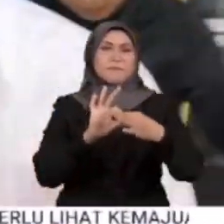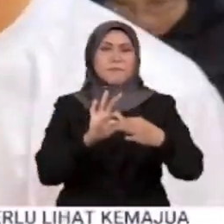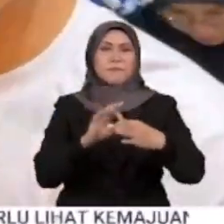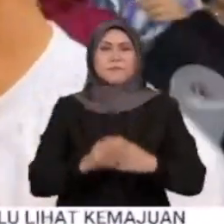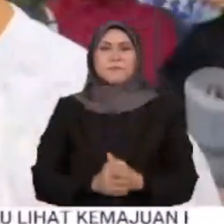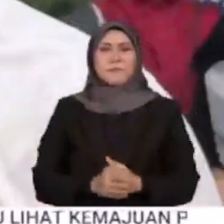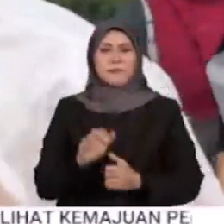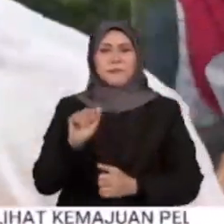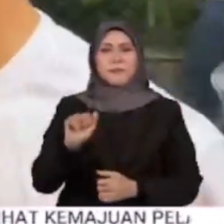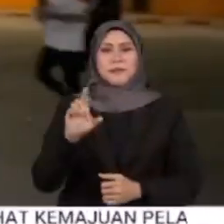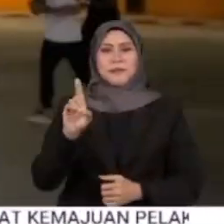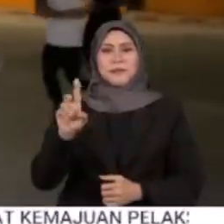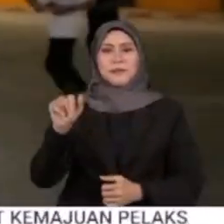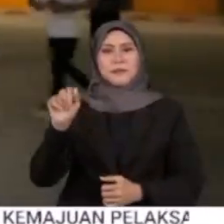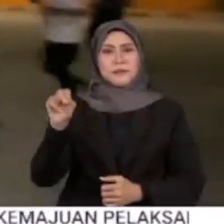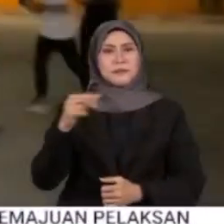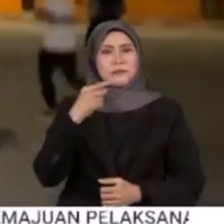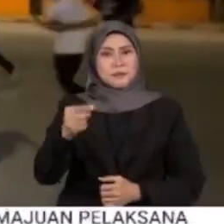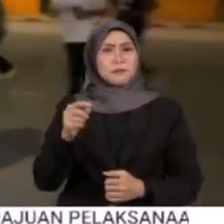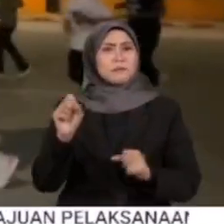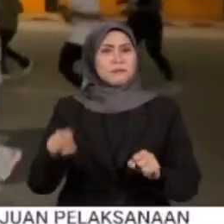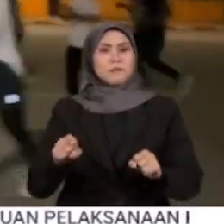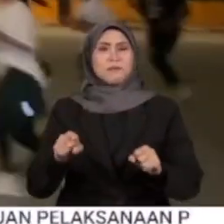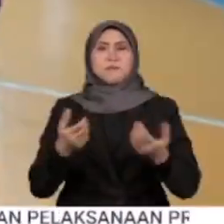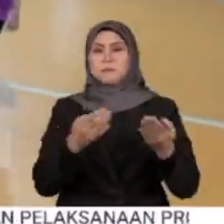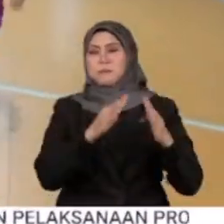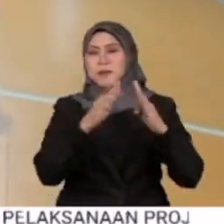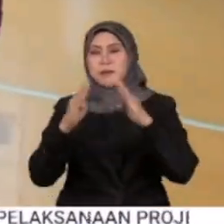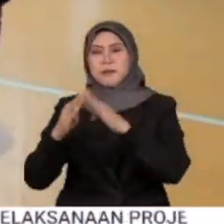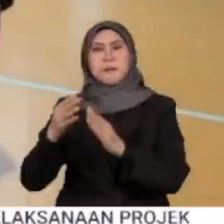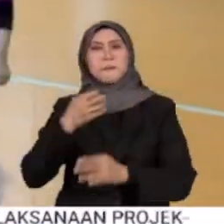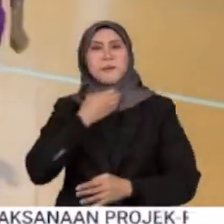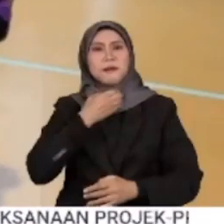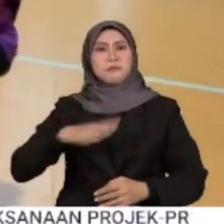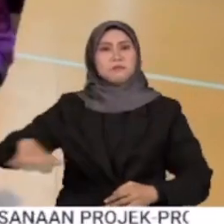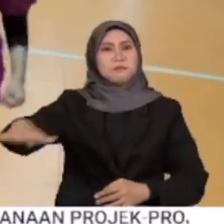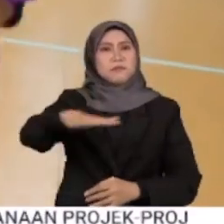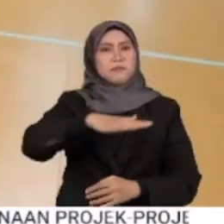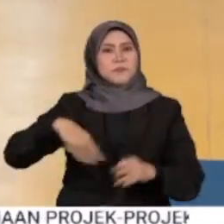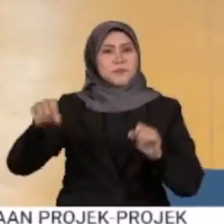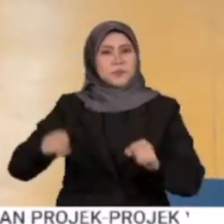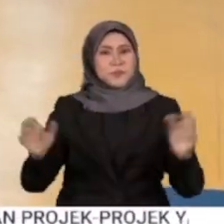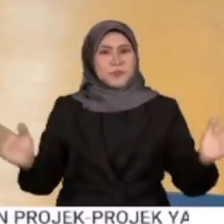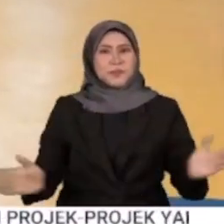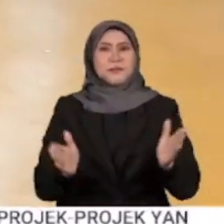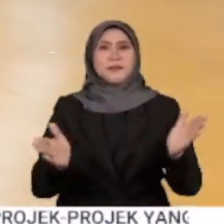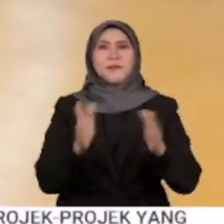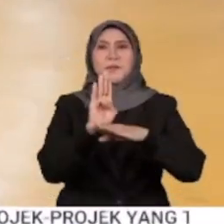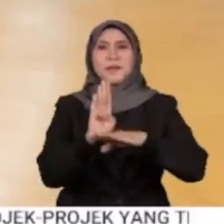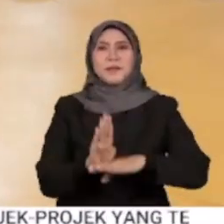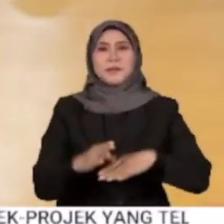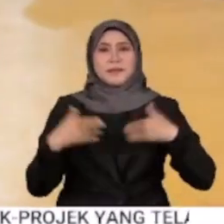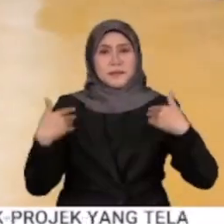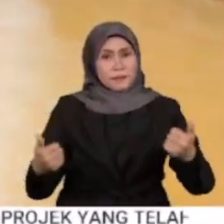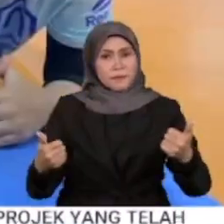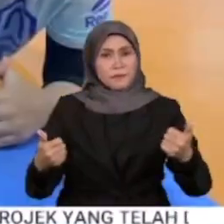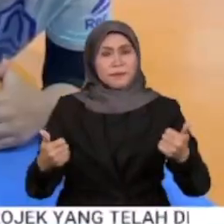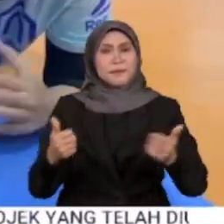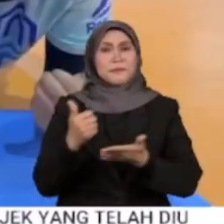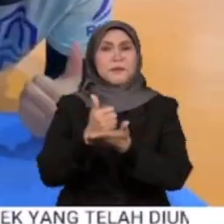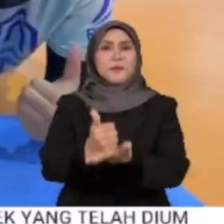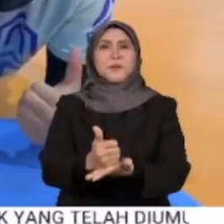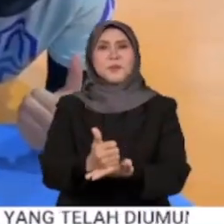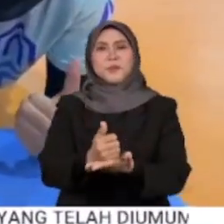Bagi Abnan, aktiviti seumpama ini dapat diperluas ke bandar lain di Perak. Bukan sahaja menggalakkan budaya sihat, malah dapat